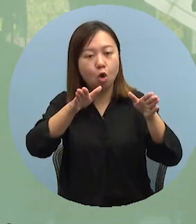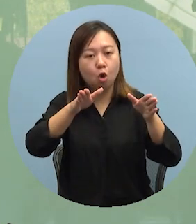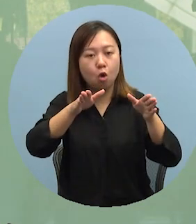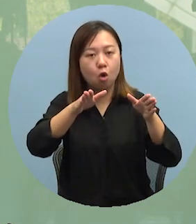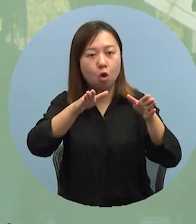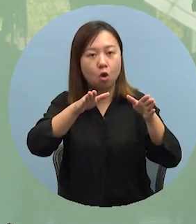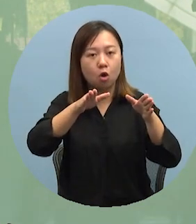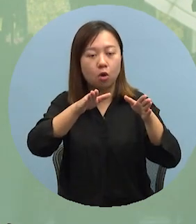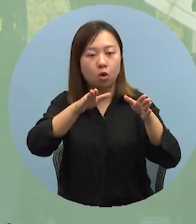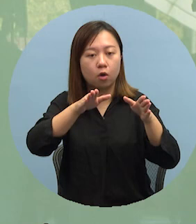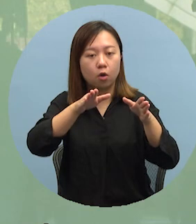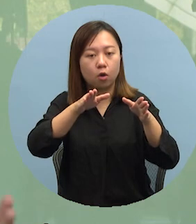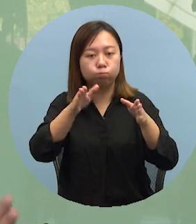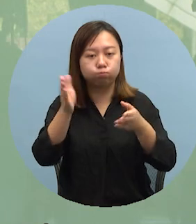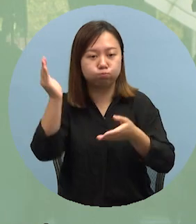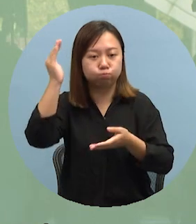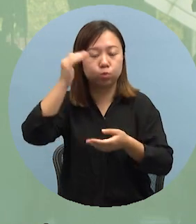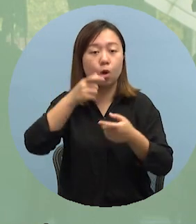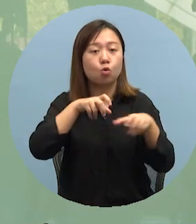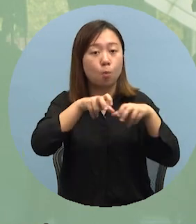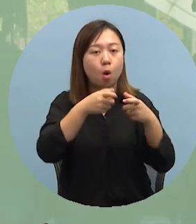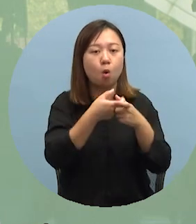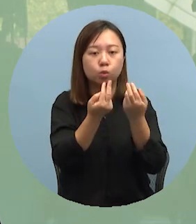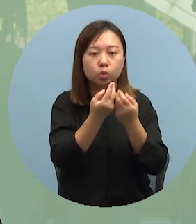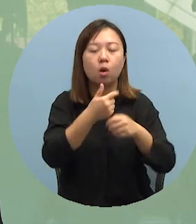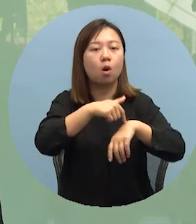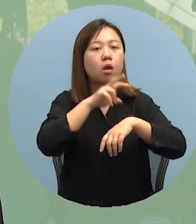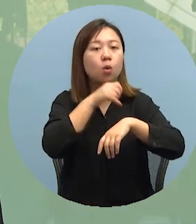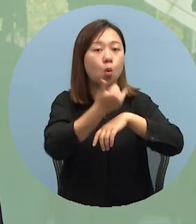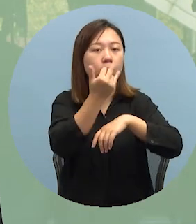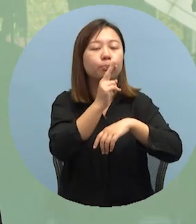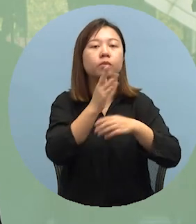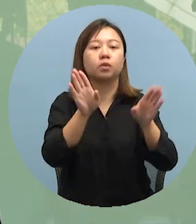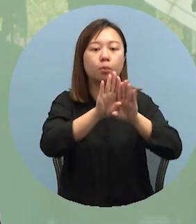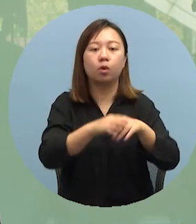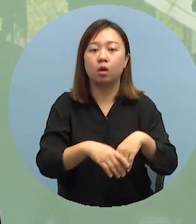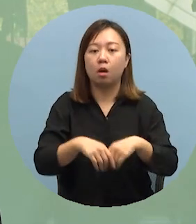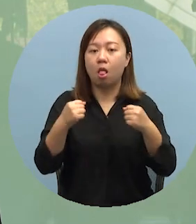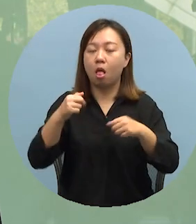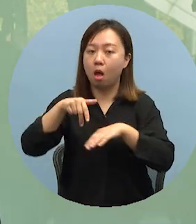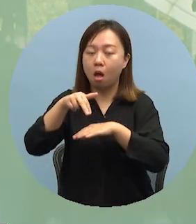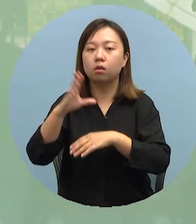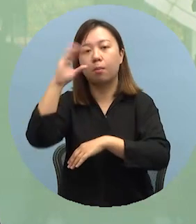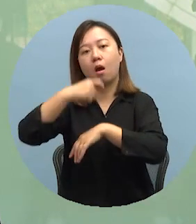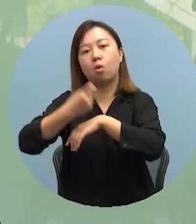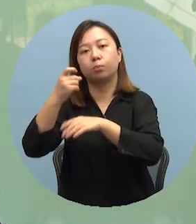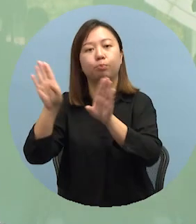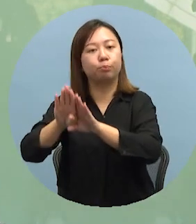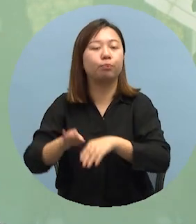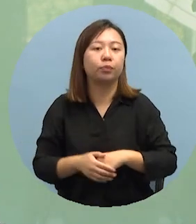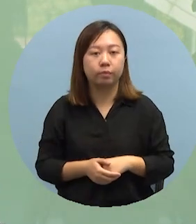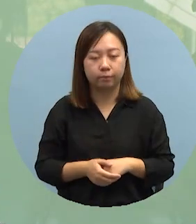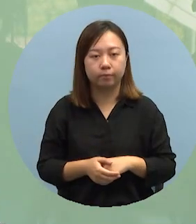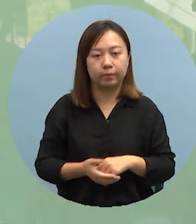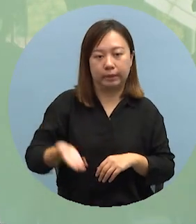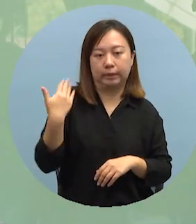7點鐘開到寵物公園就開到6點鐘，就步行徑就開到9點鐘。咁我哋之前咧